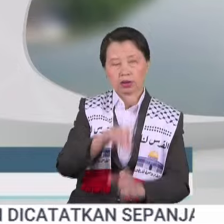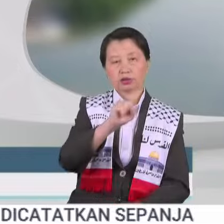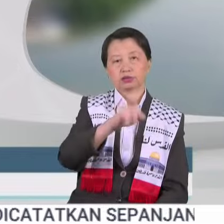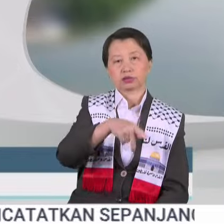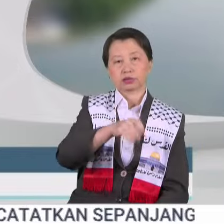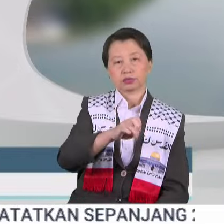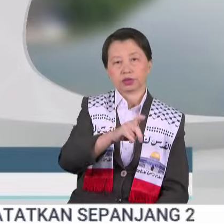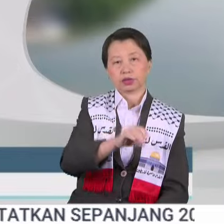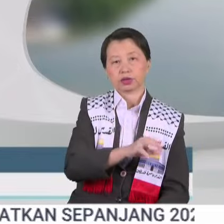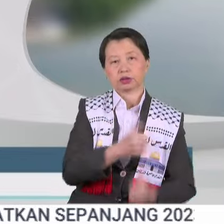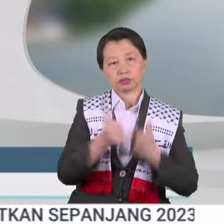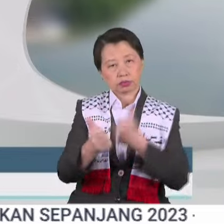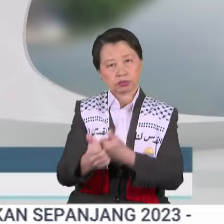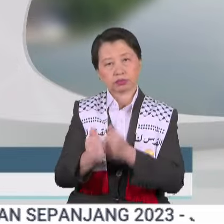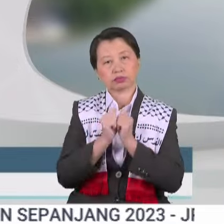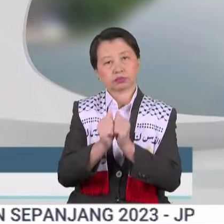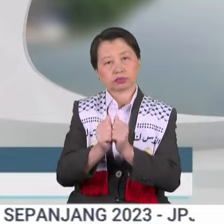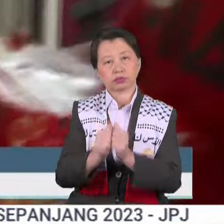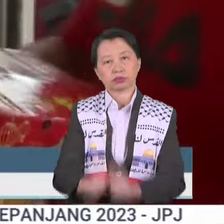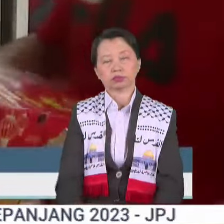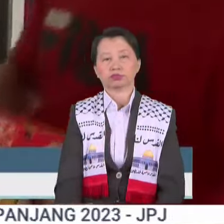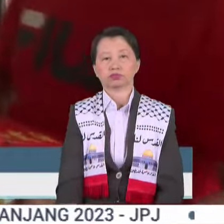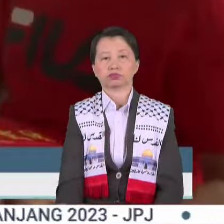Datuk Mat Bali Musa.